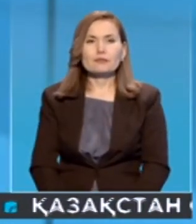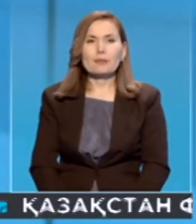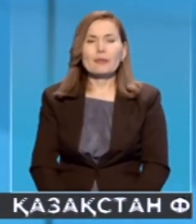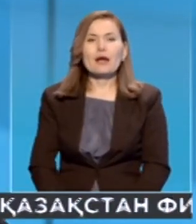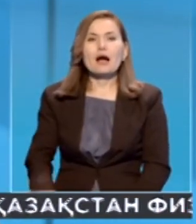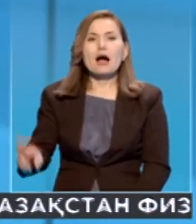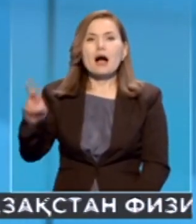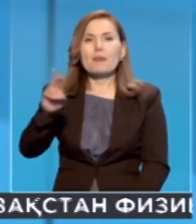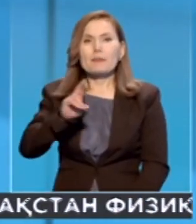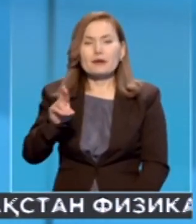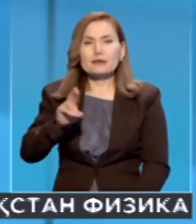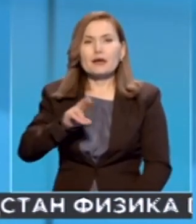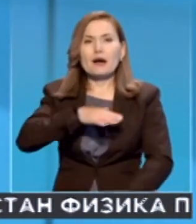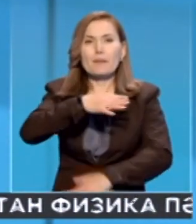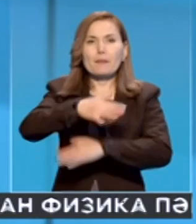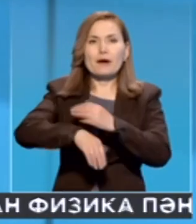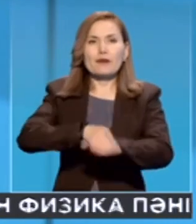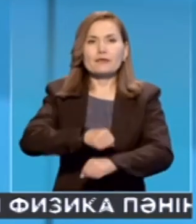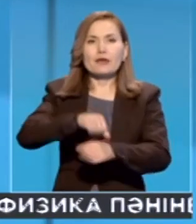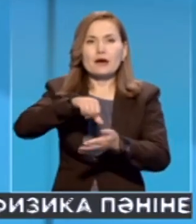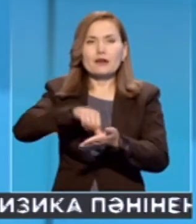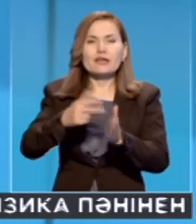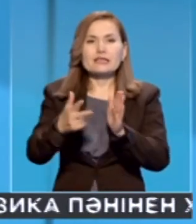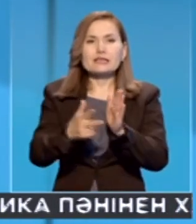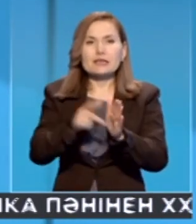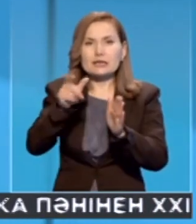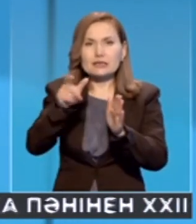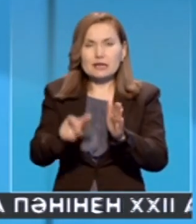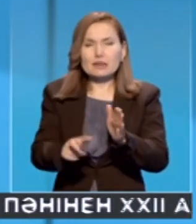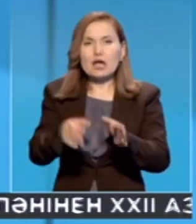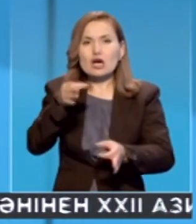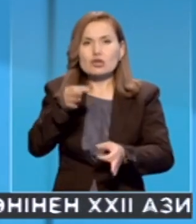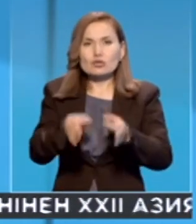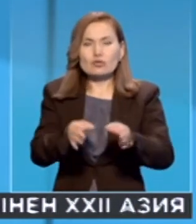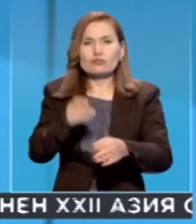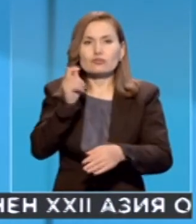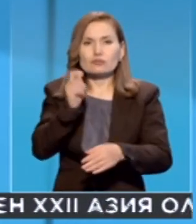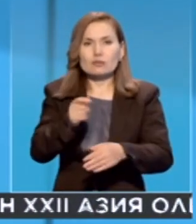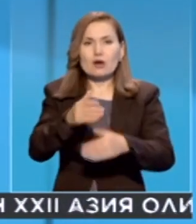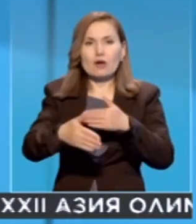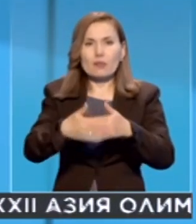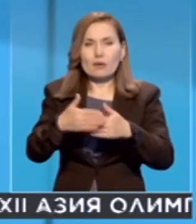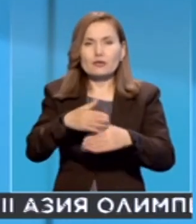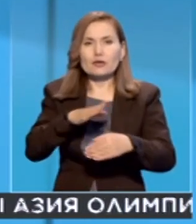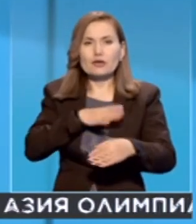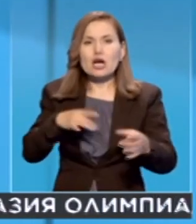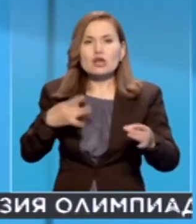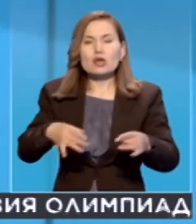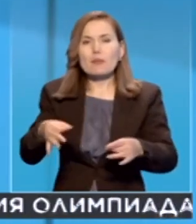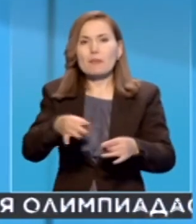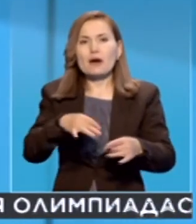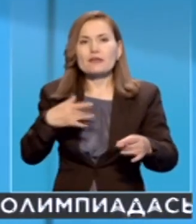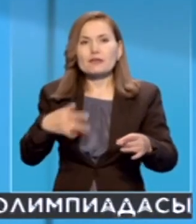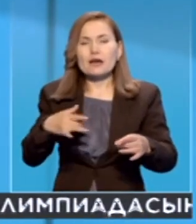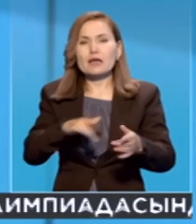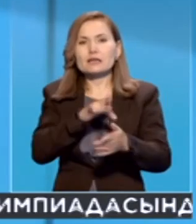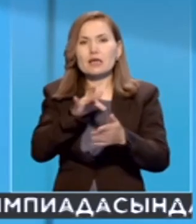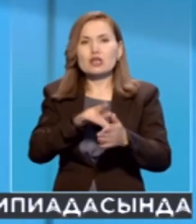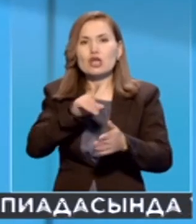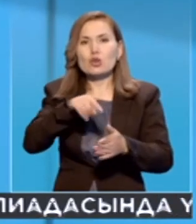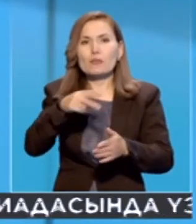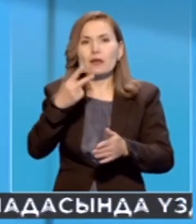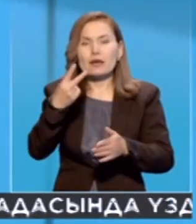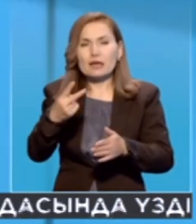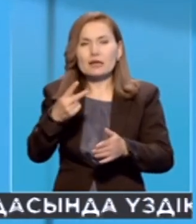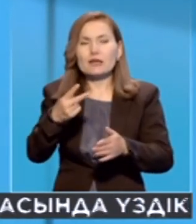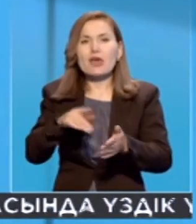де тақырыптар. Хаңдардағы тәртіпсіздікке қатысқан 8 адамға сот үкімі шықты. Бұл туралы Жамбыл облысы Тараз қаласының номер 2-ші қалалық сотының